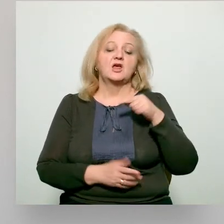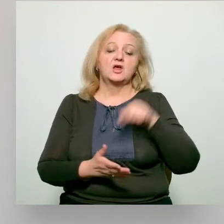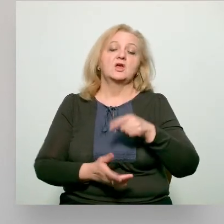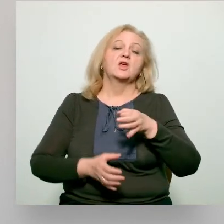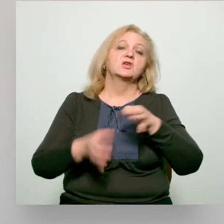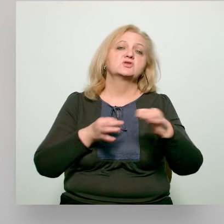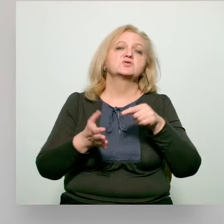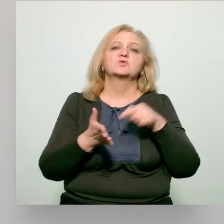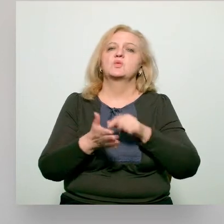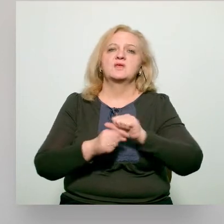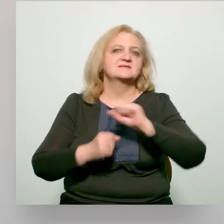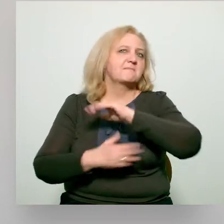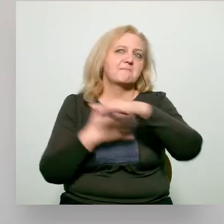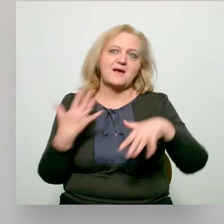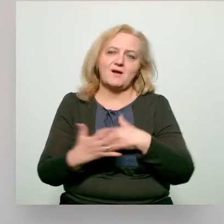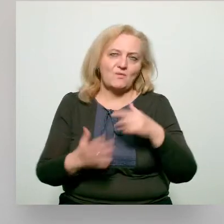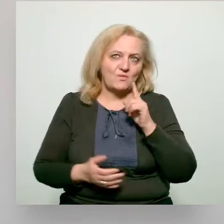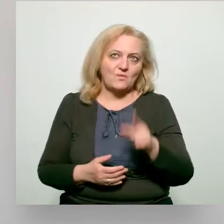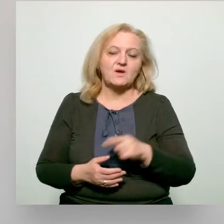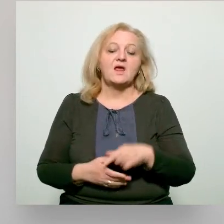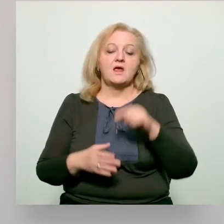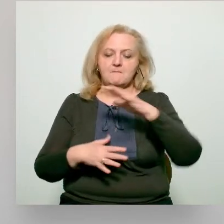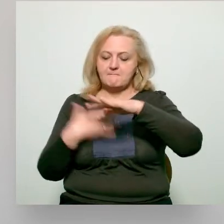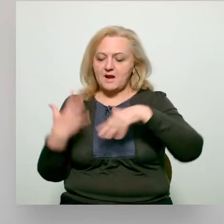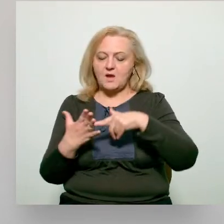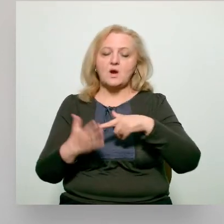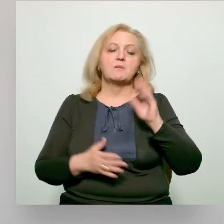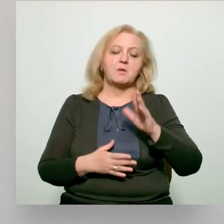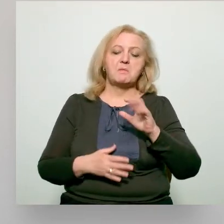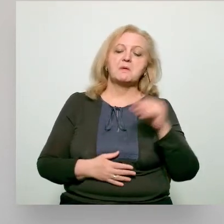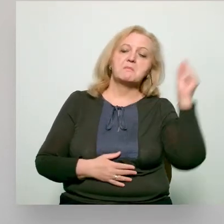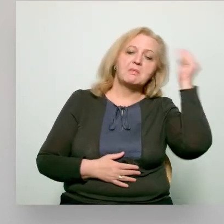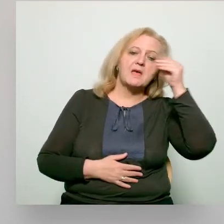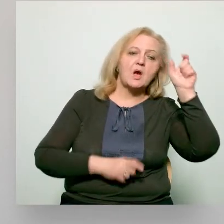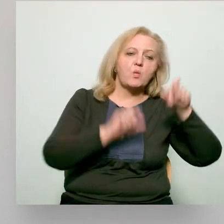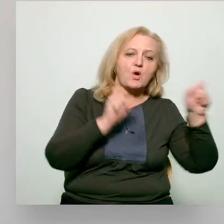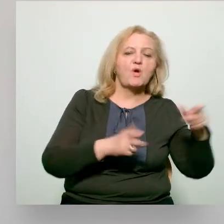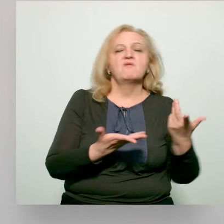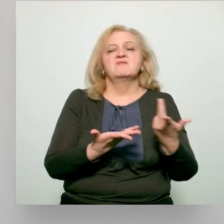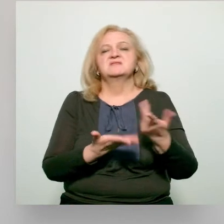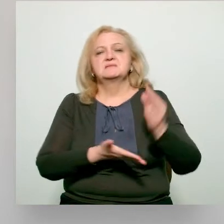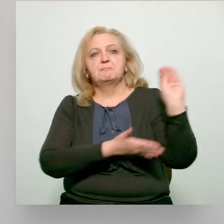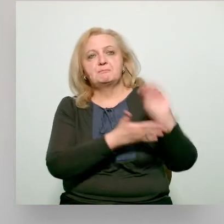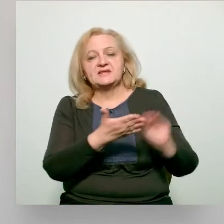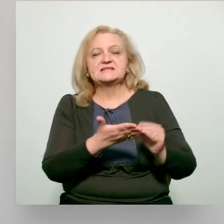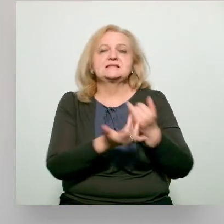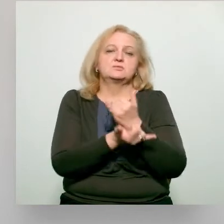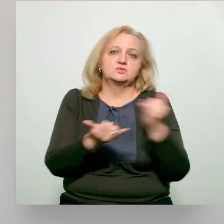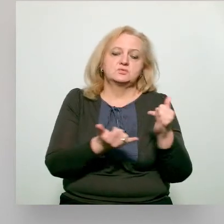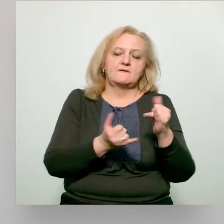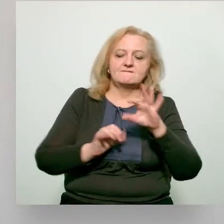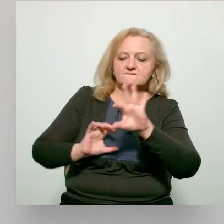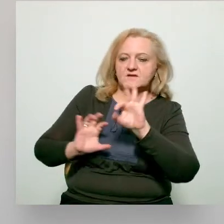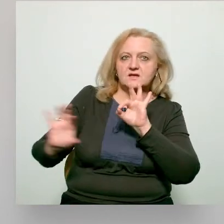zupełnym chaosem. Z tego chaosu później naukowcy, pisarze, politycy wybierają motywy